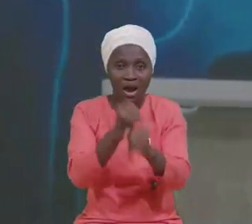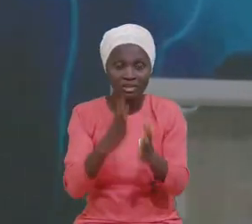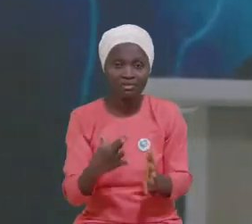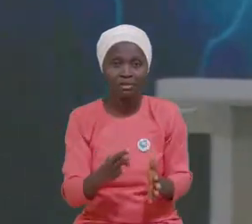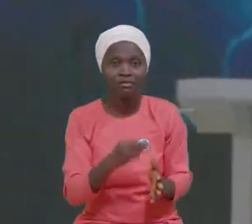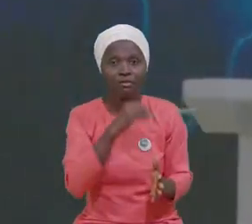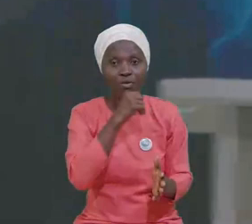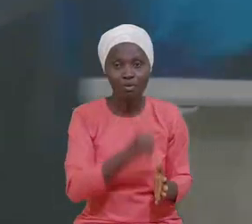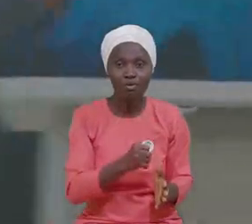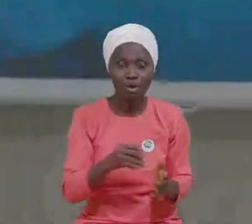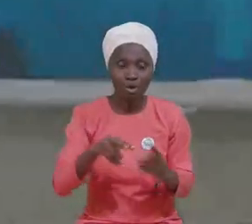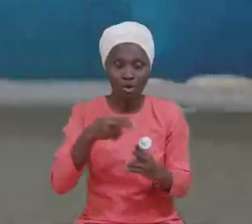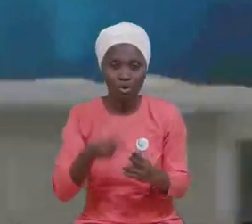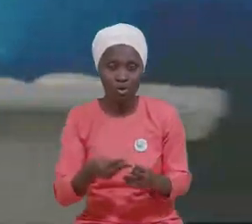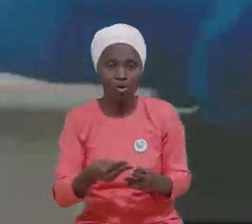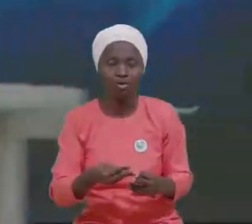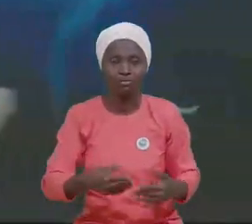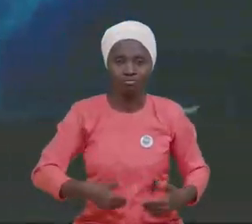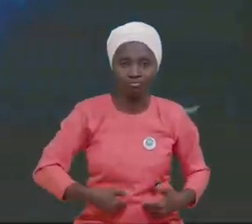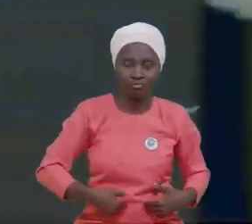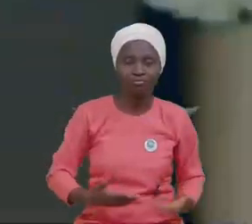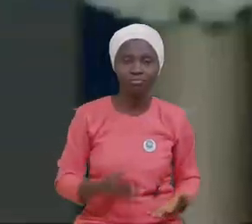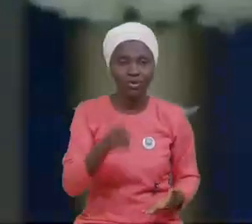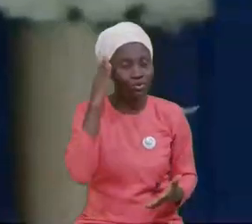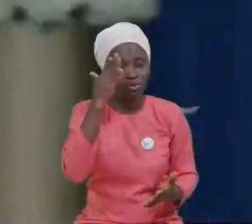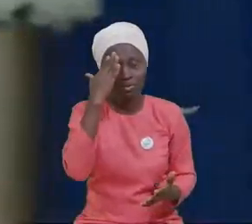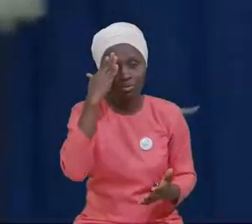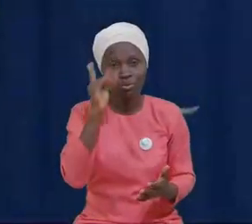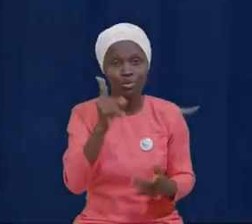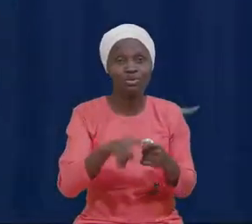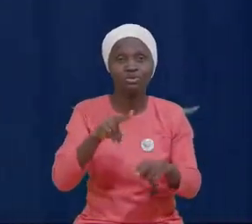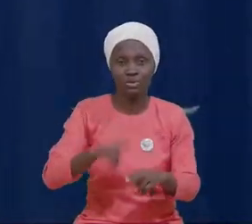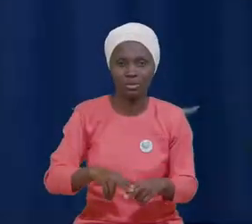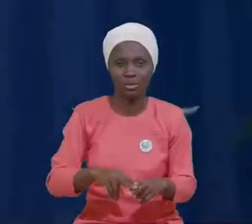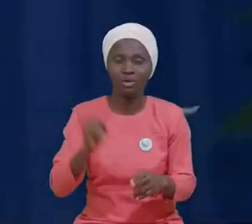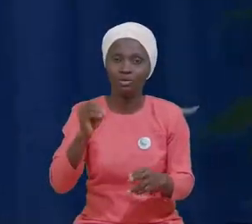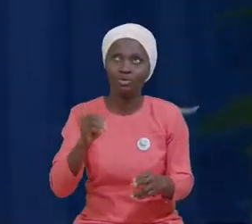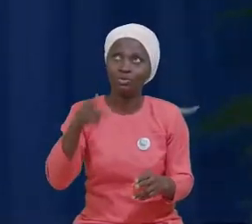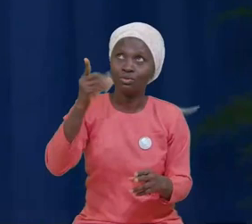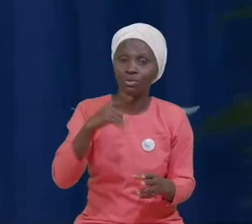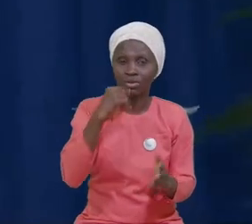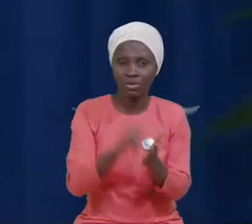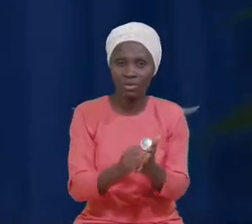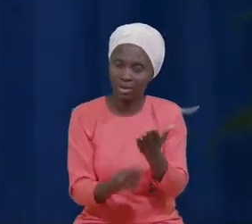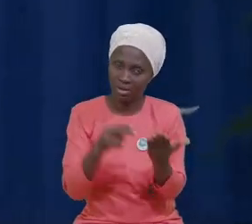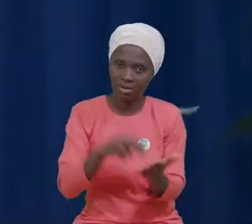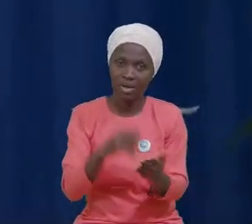vieux réalisateurs, tu sauras où t'assois. Alors Dieu dit, lève-toi. Dans ta vie, à part de